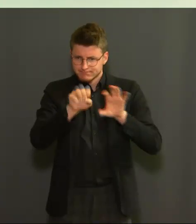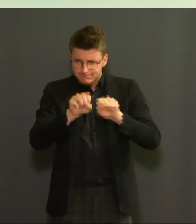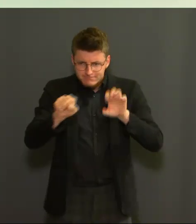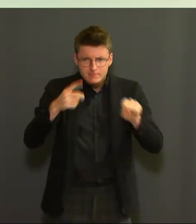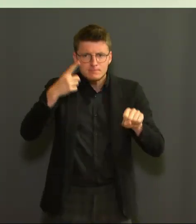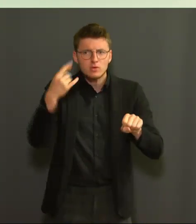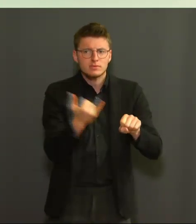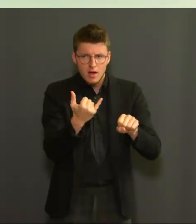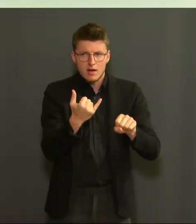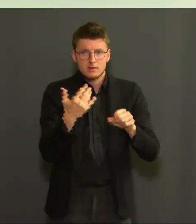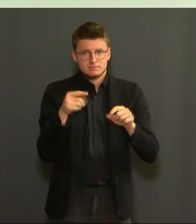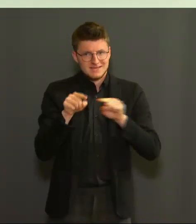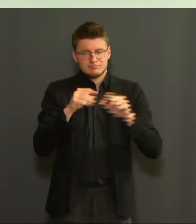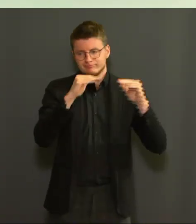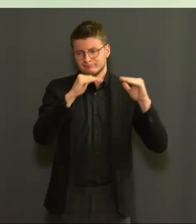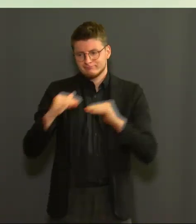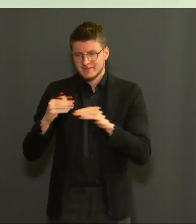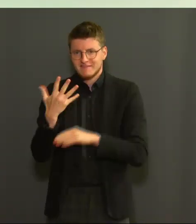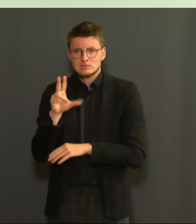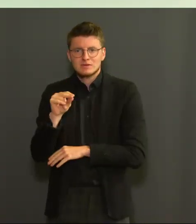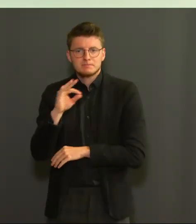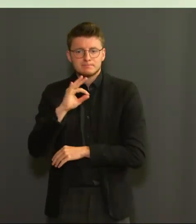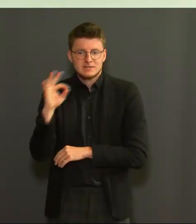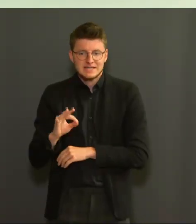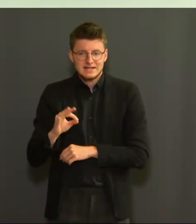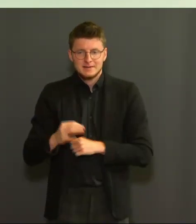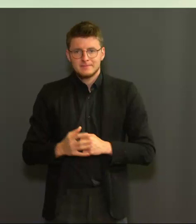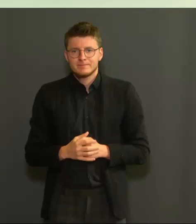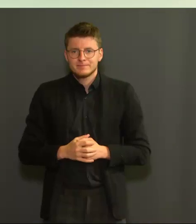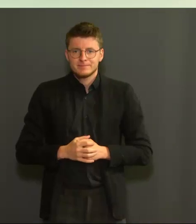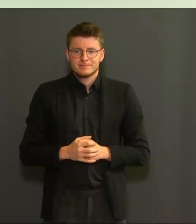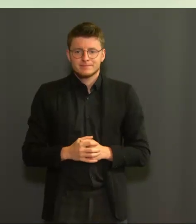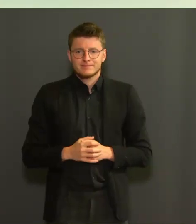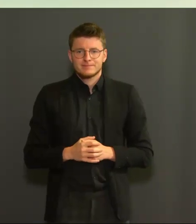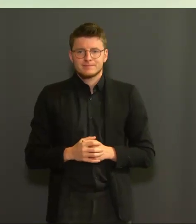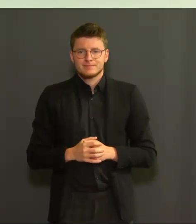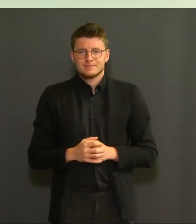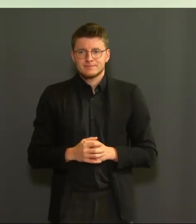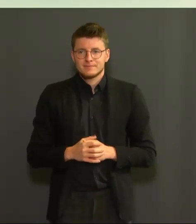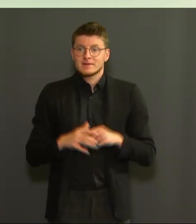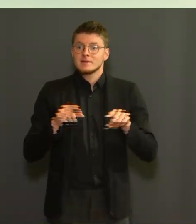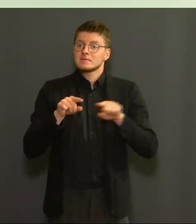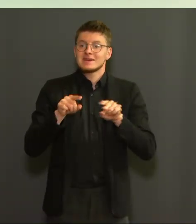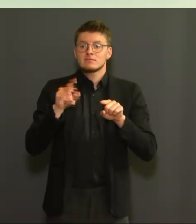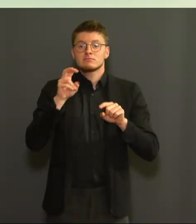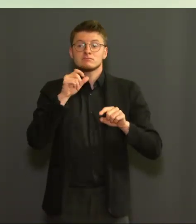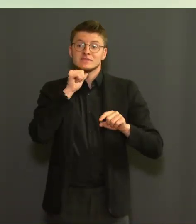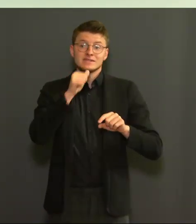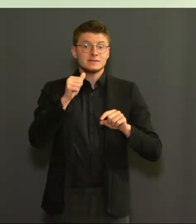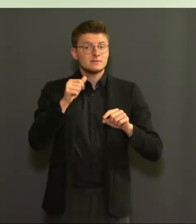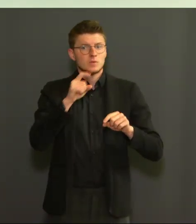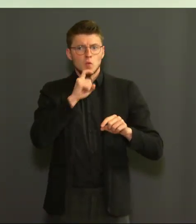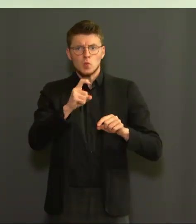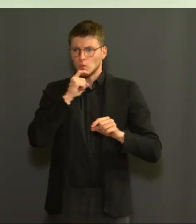afname van 25% op weekbasis. De daling gaat dus wat trager dan wat we in de voorbije weken gezien